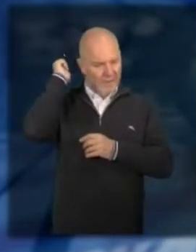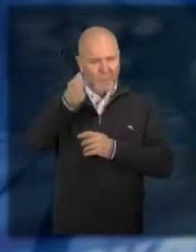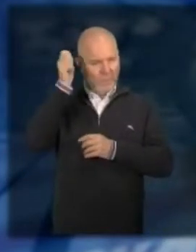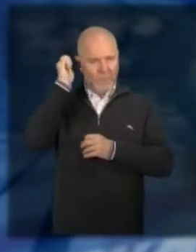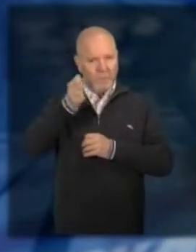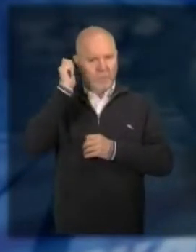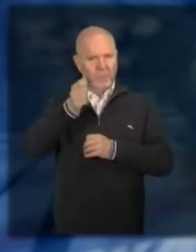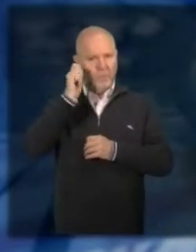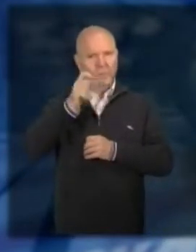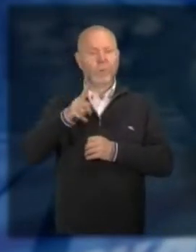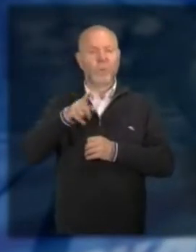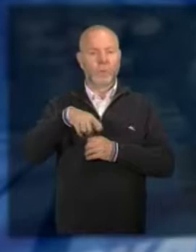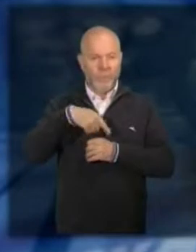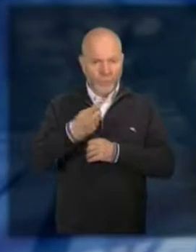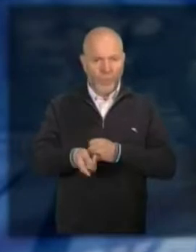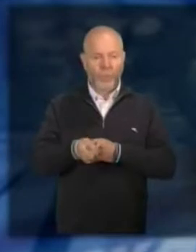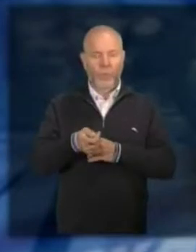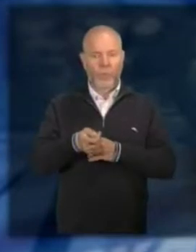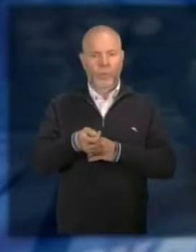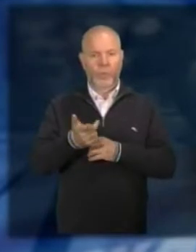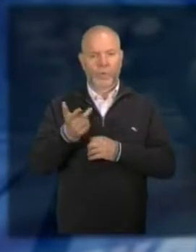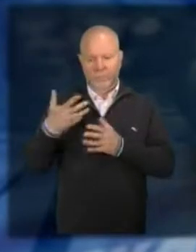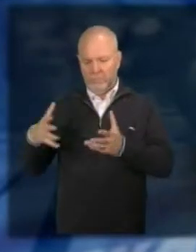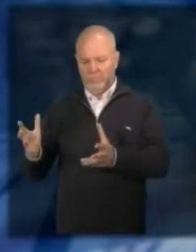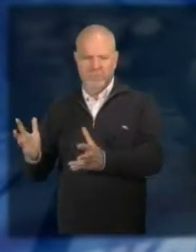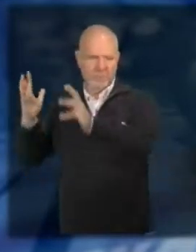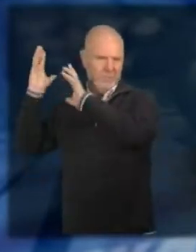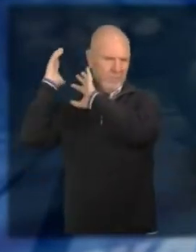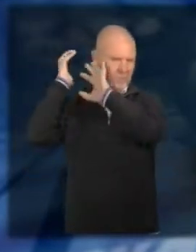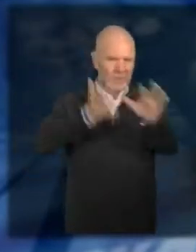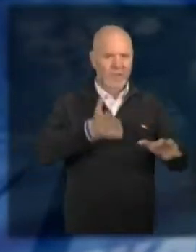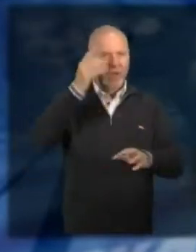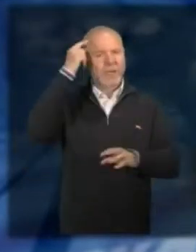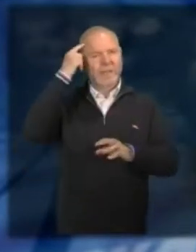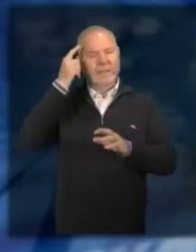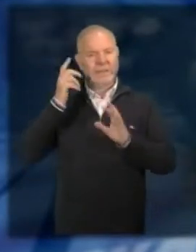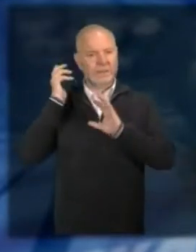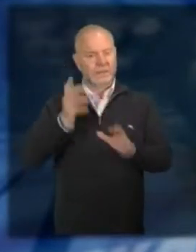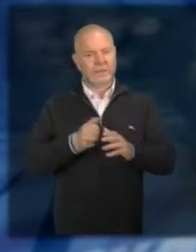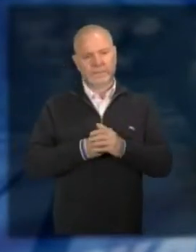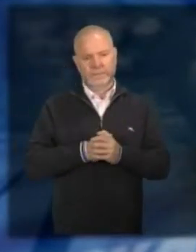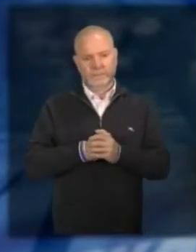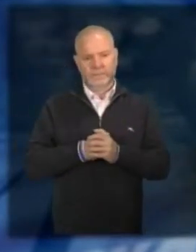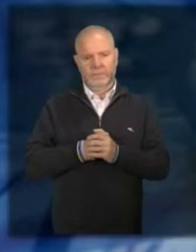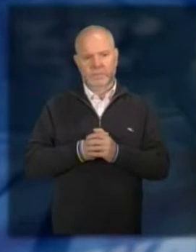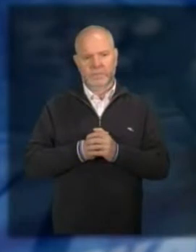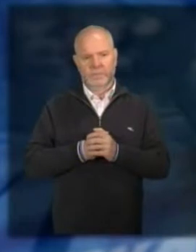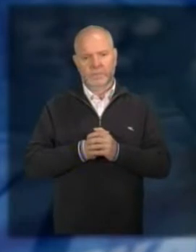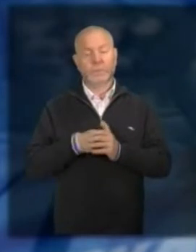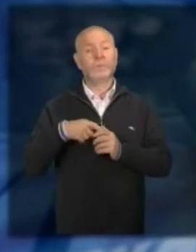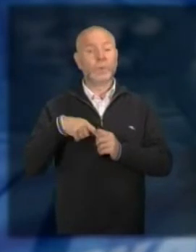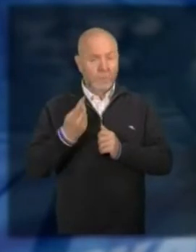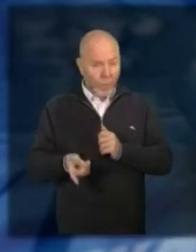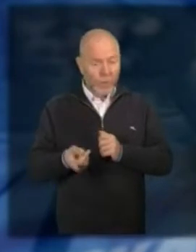del RIS di Parma, sarebbe stato colpito anche con una batteria di auto che i due hanno trovato abbandonata sul posto. Quindi due colpi di